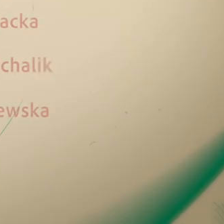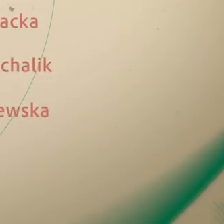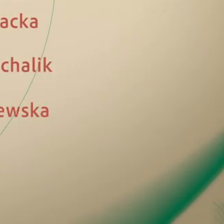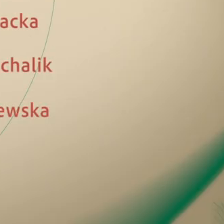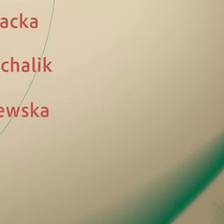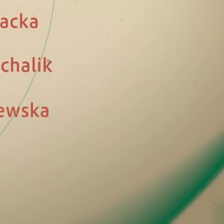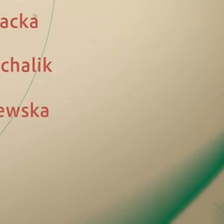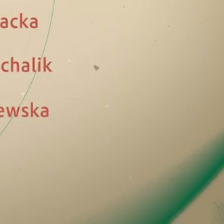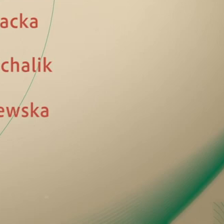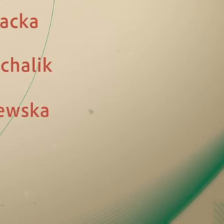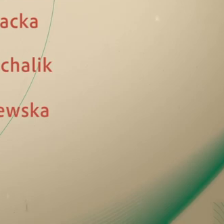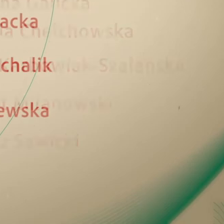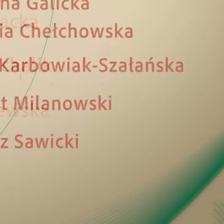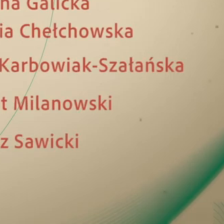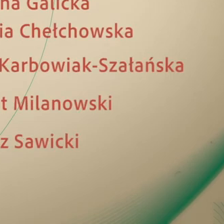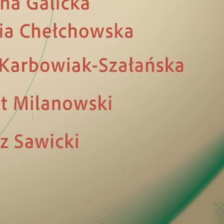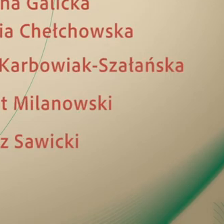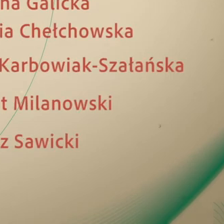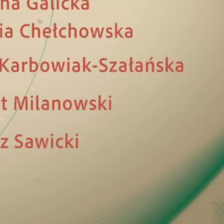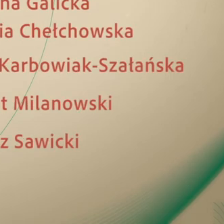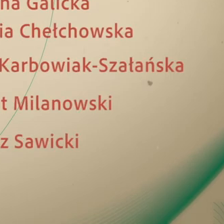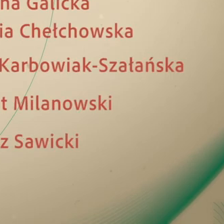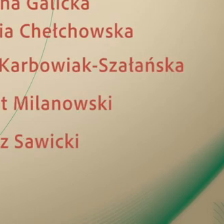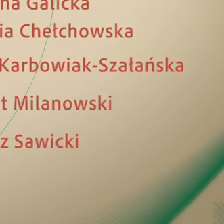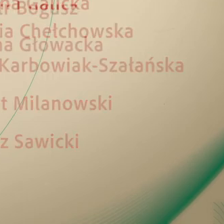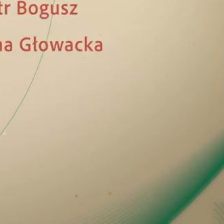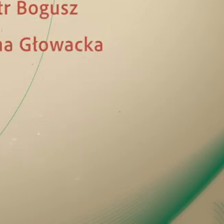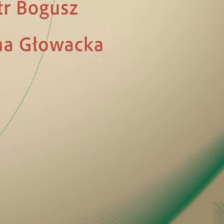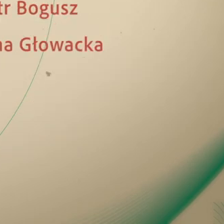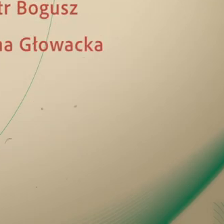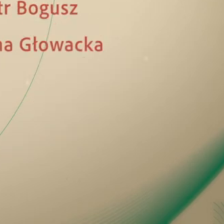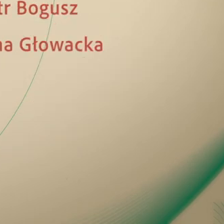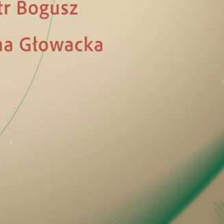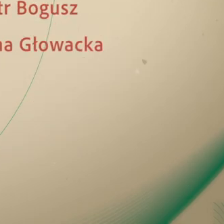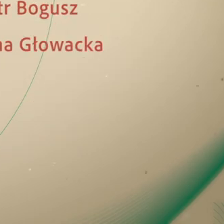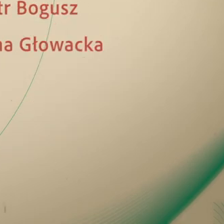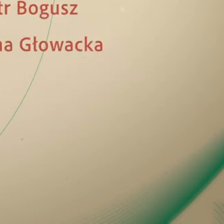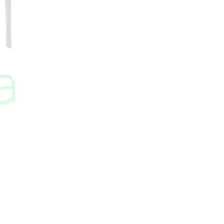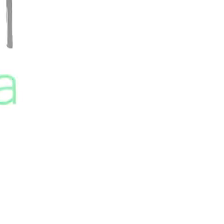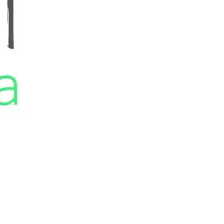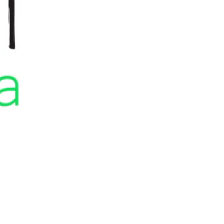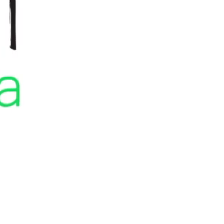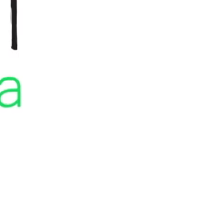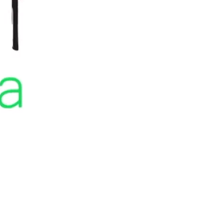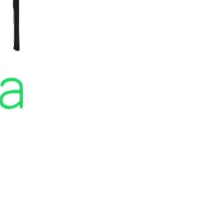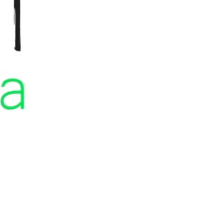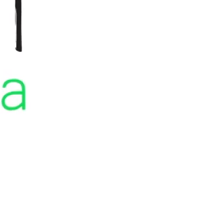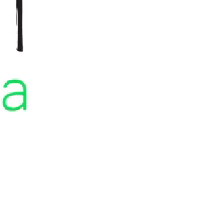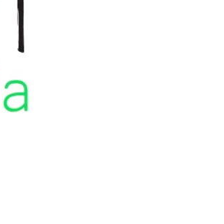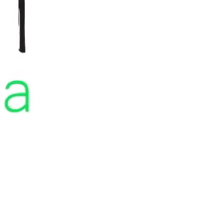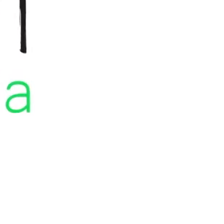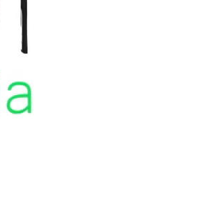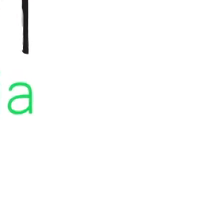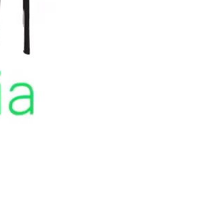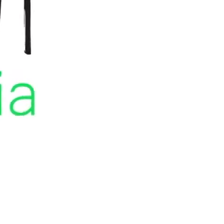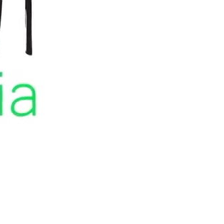końcowe. Prowadzący Jakub Marcinowicz. Kierownik produkcji Piotr Bogusz. Producent Anna Głowacka. Tablica Vanilla Media. Logo